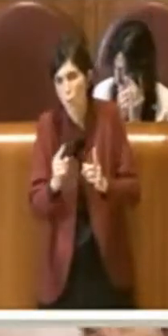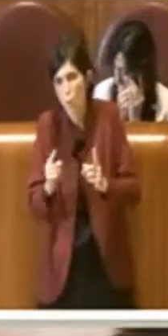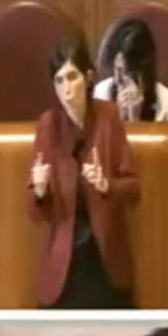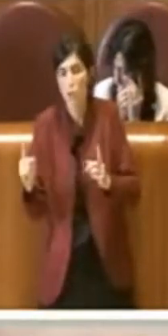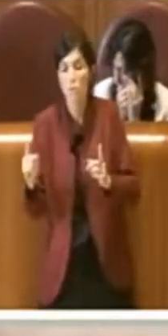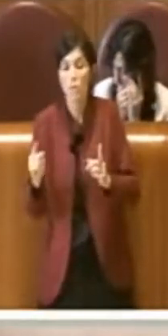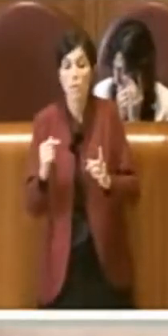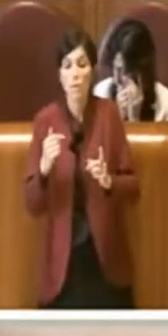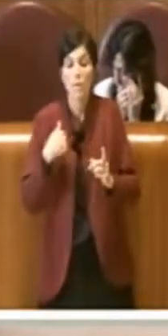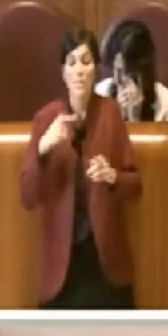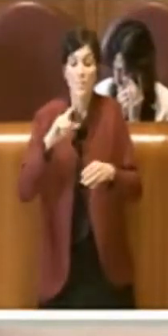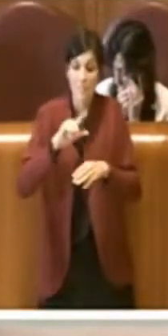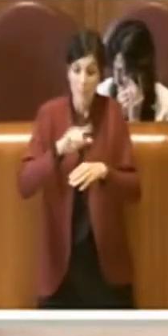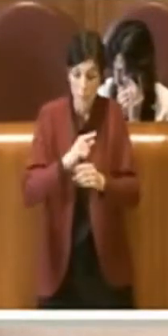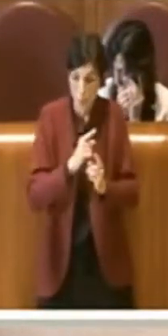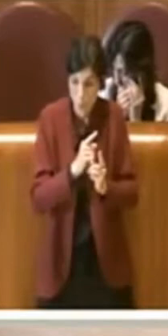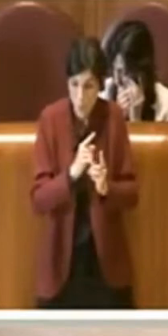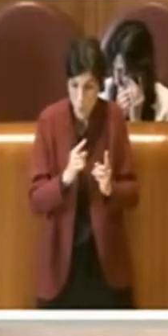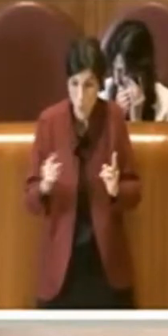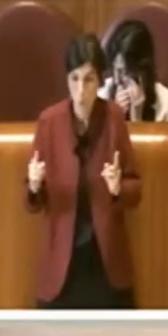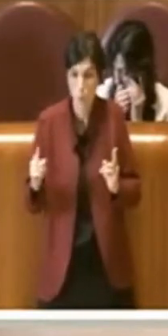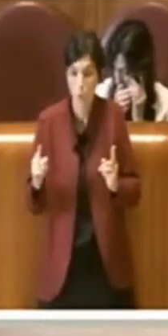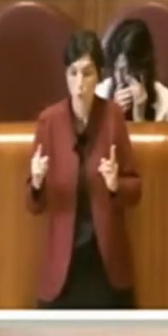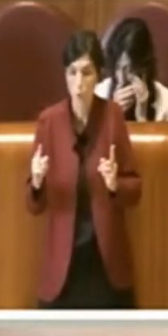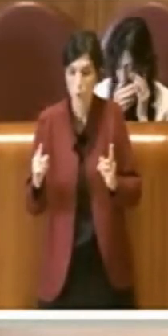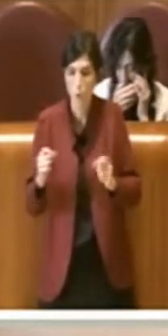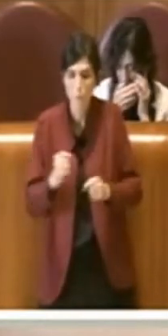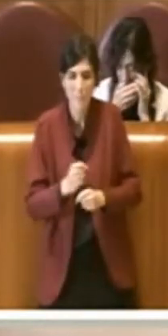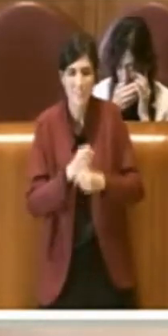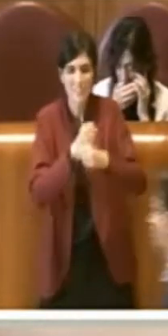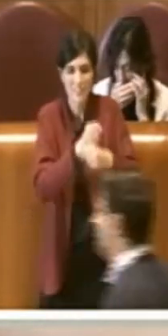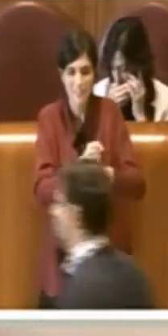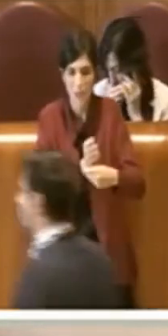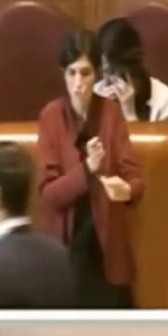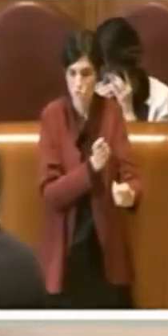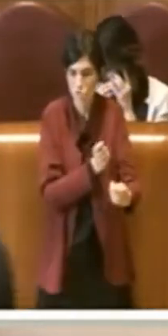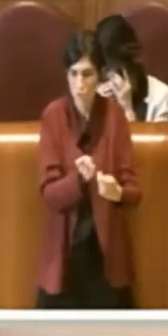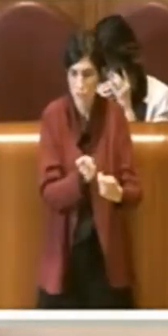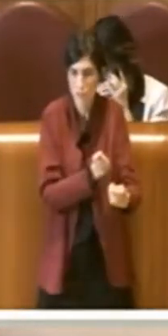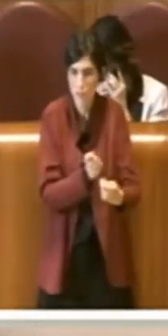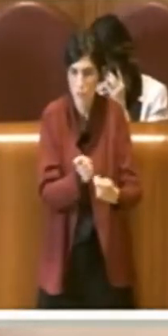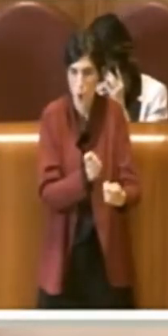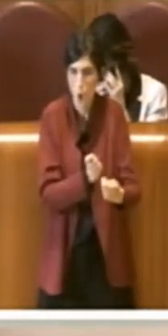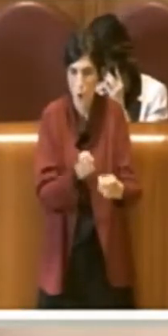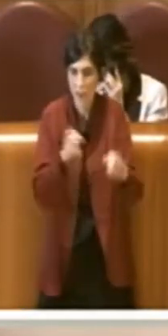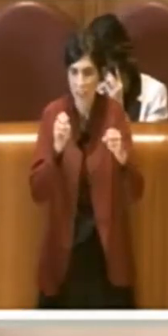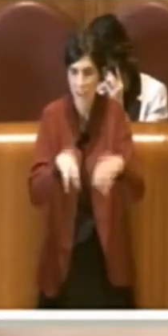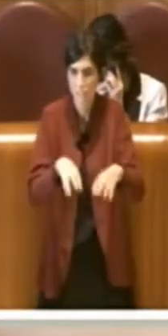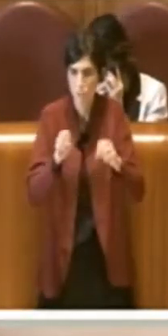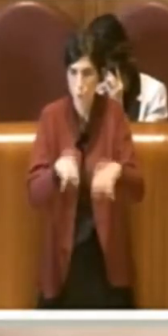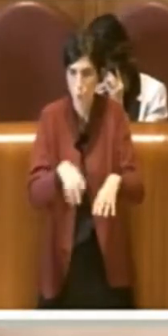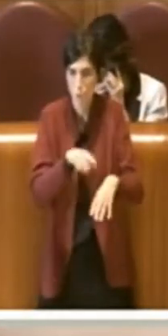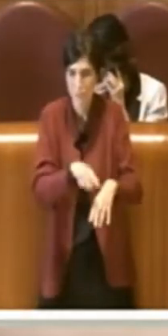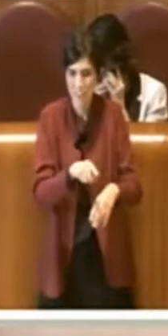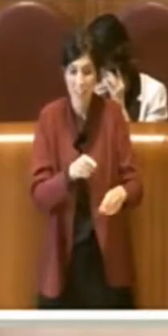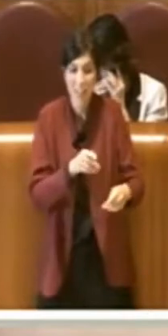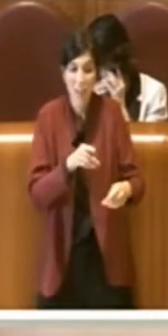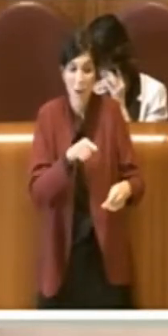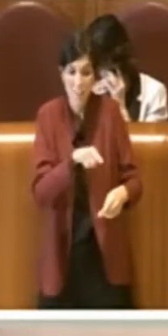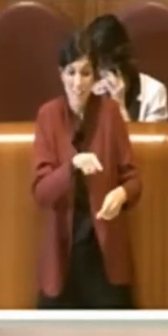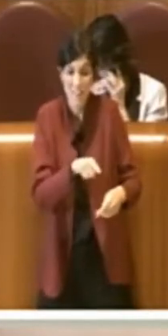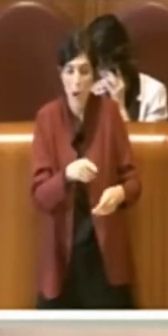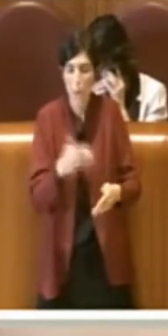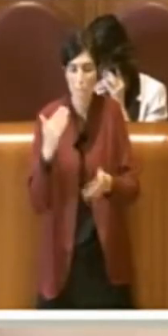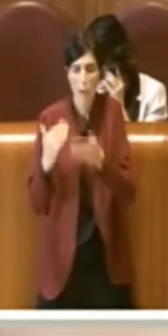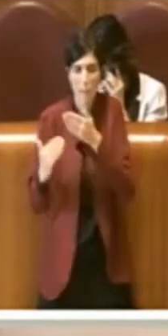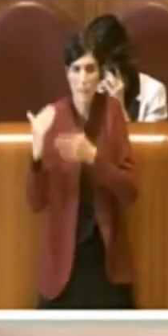ci saremmo dovuti affidare a sistemi di gestione dei rifiuti che sono stati i sistemi del passato.